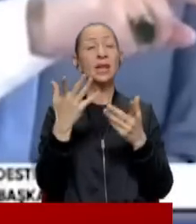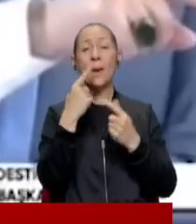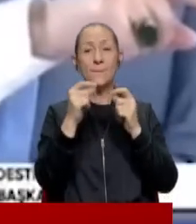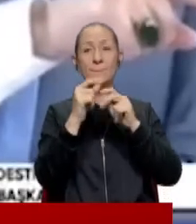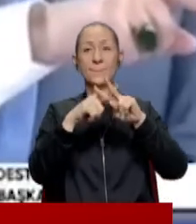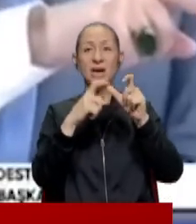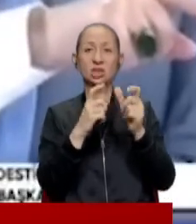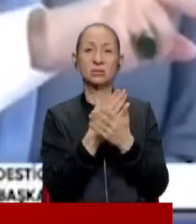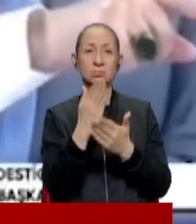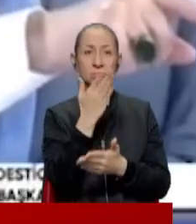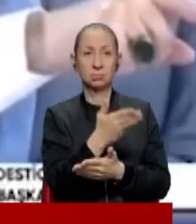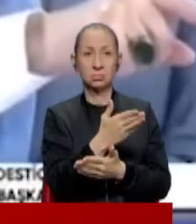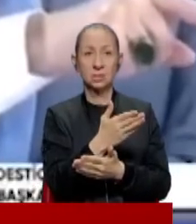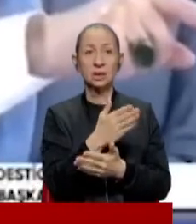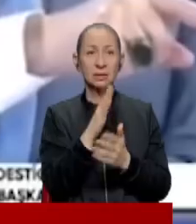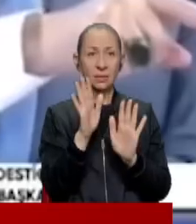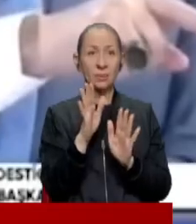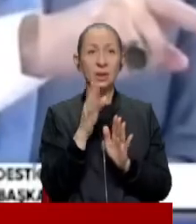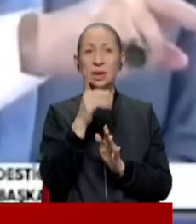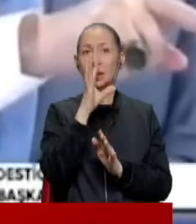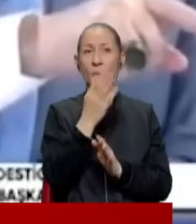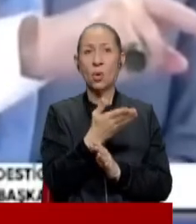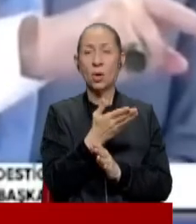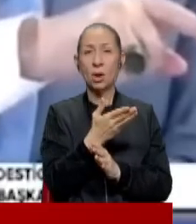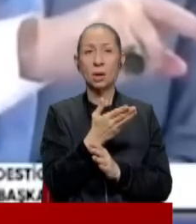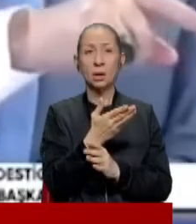kullanıyorsun başı kullanıyorsun tamam mı